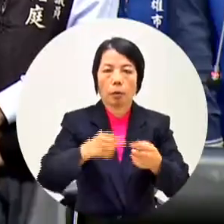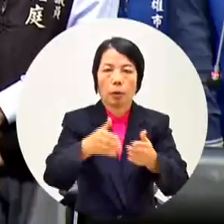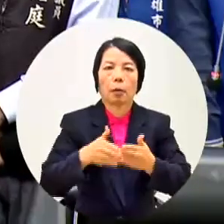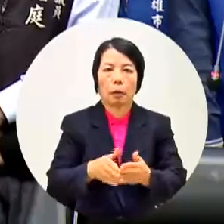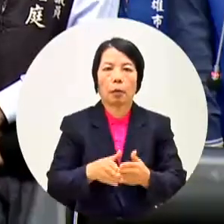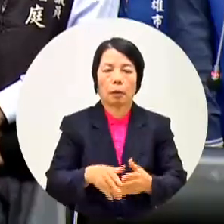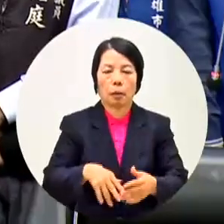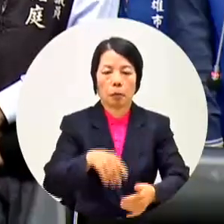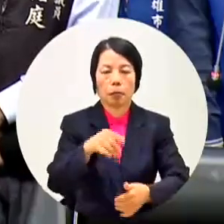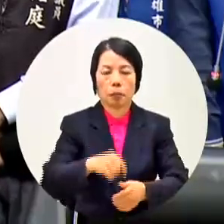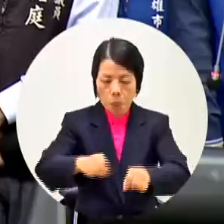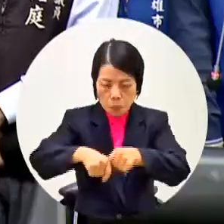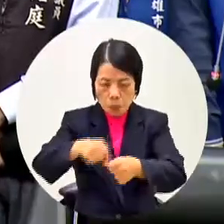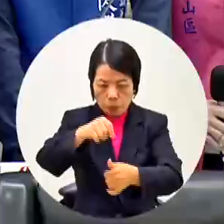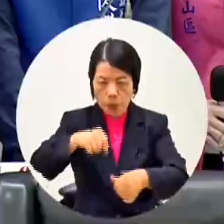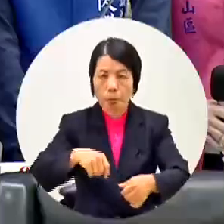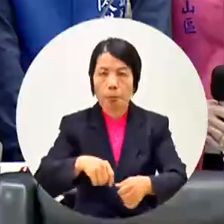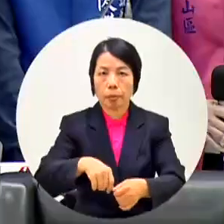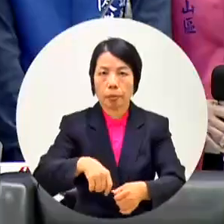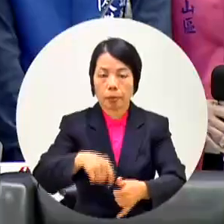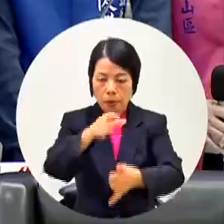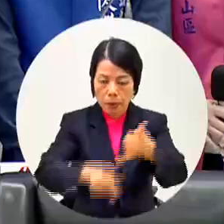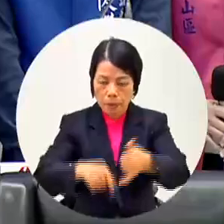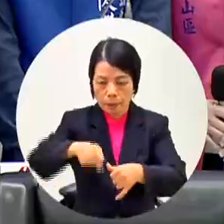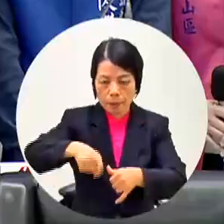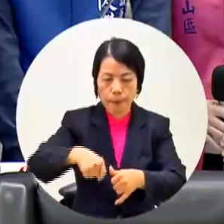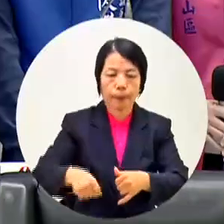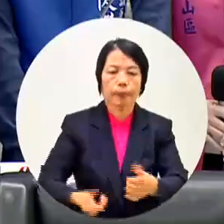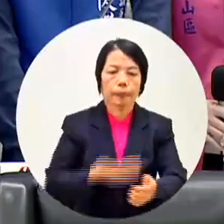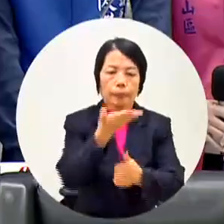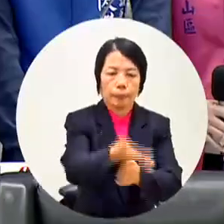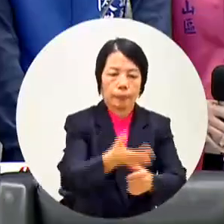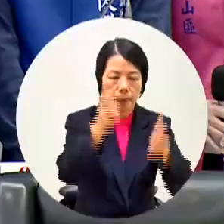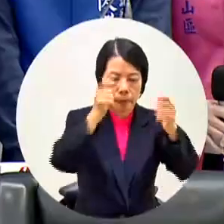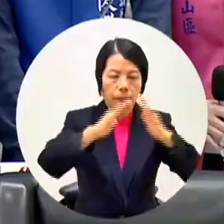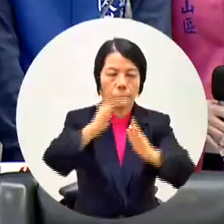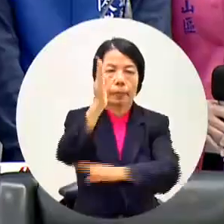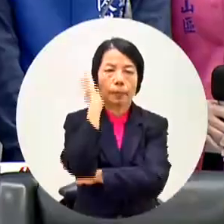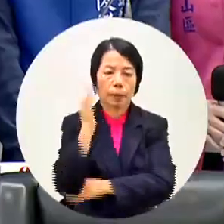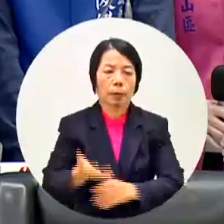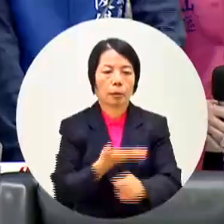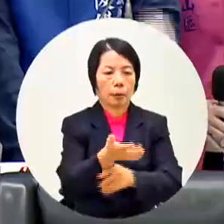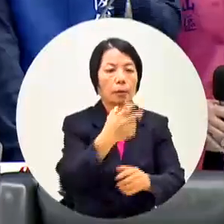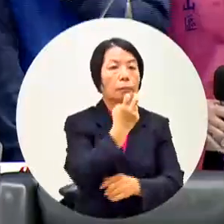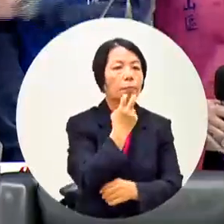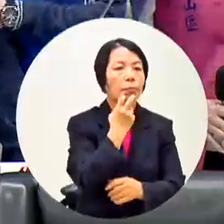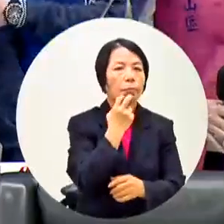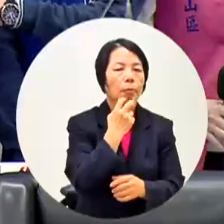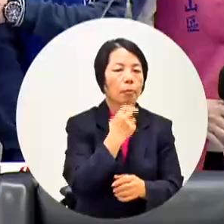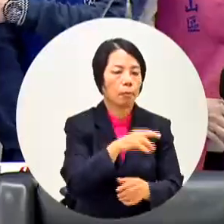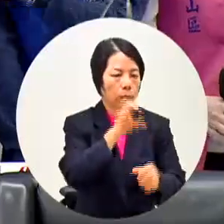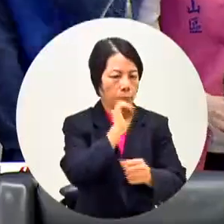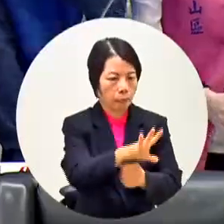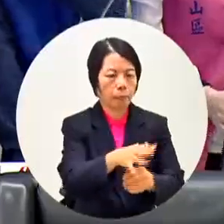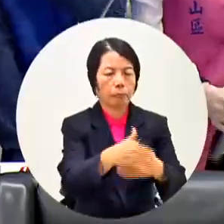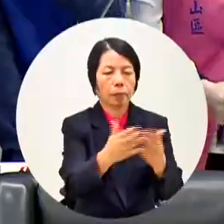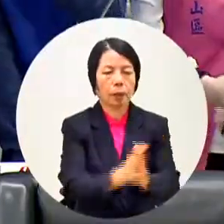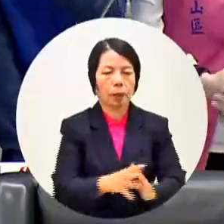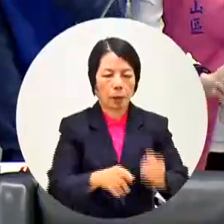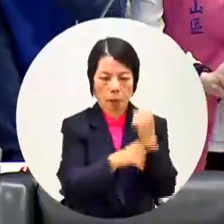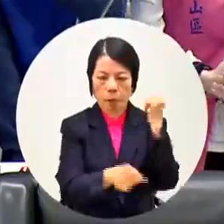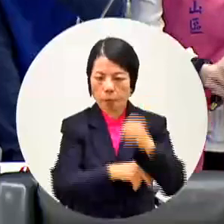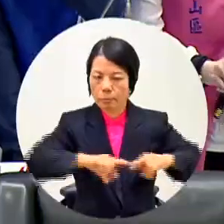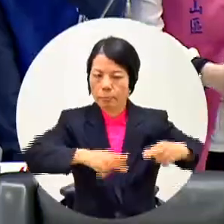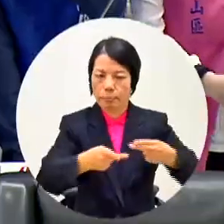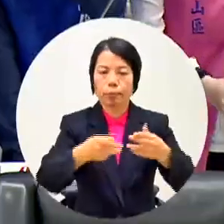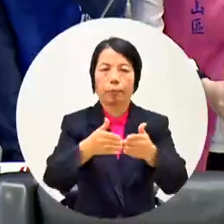市政府一定要正视这个问题，然后去跟中央要求他们必须去修改相关的法令，让旗津真正